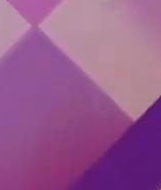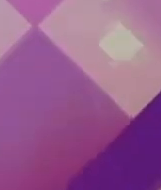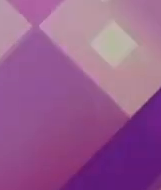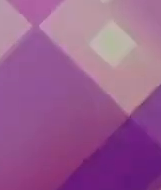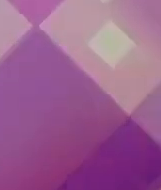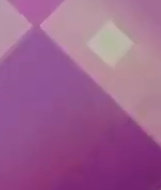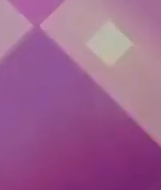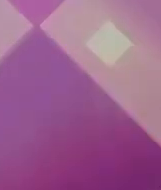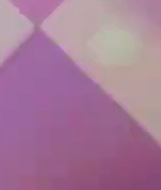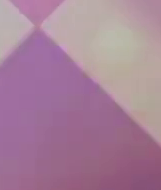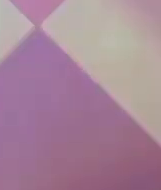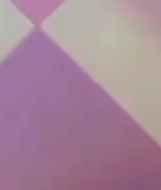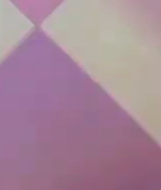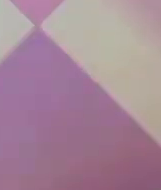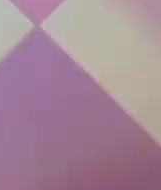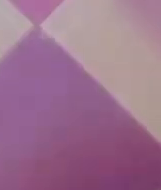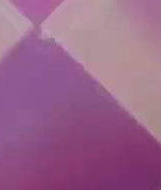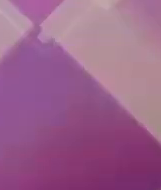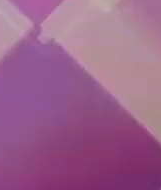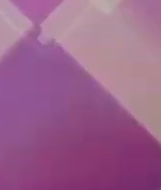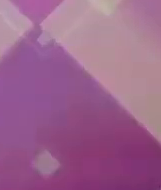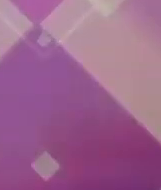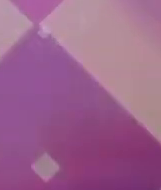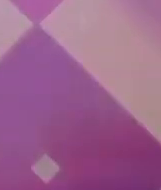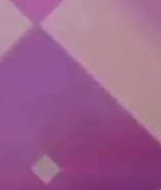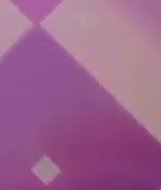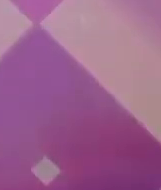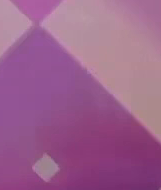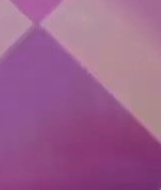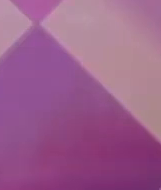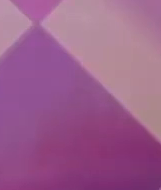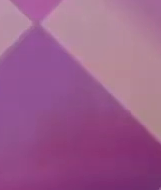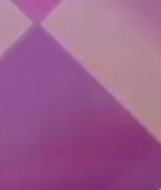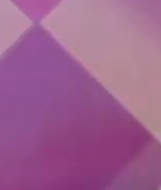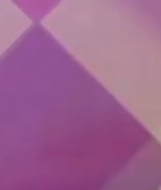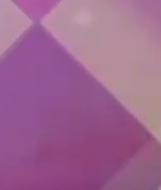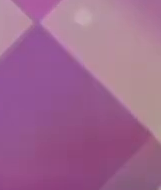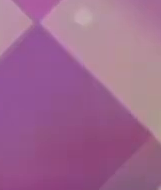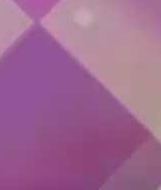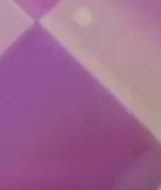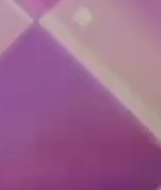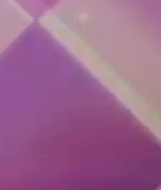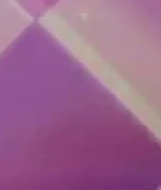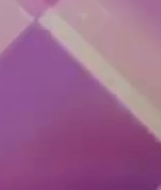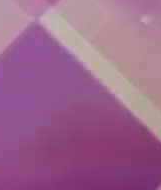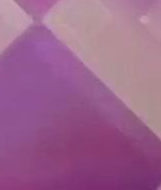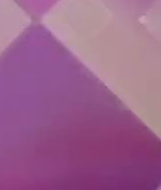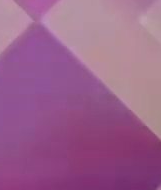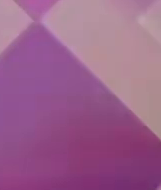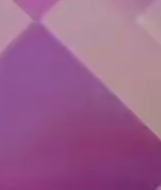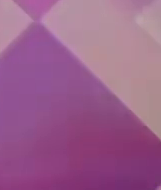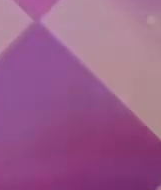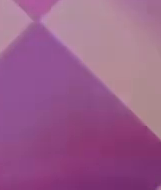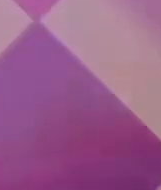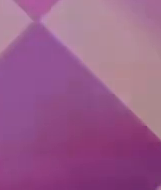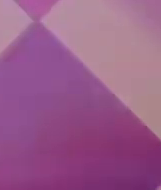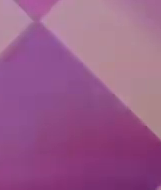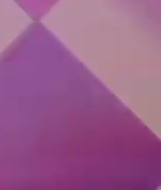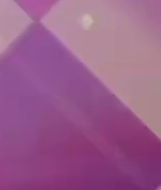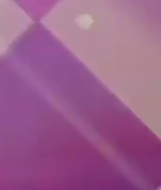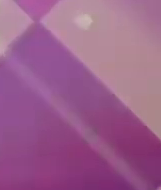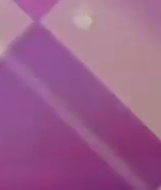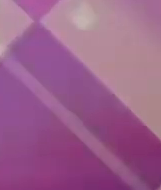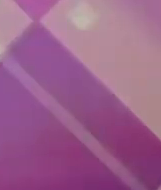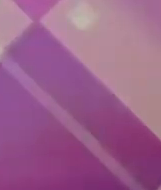소식은 모두 전해드렸습니다. 잠시 뒤 이어질 온라인 라이브 방송 이사 만루에서는 박근혜 재판 끝, 사면 논의